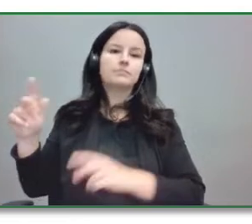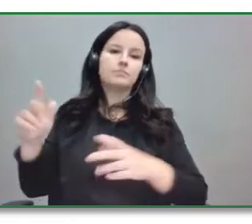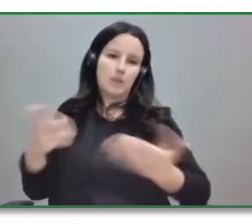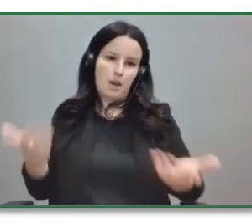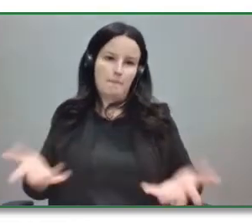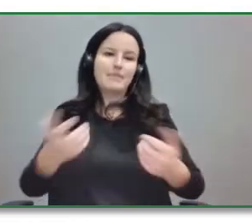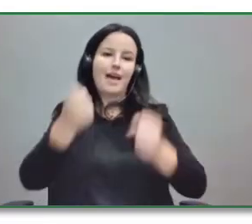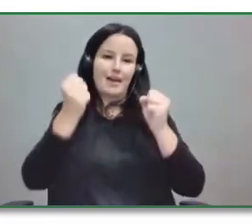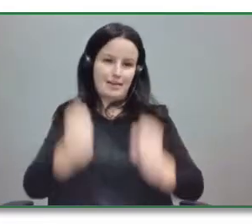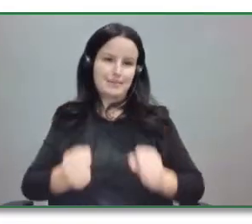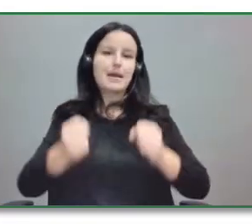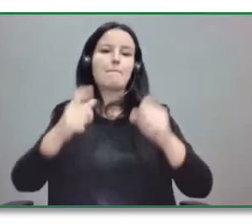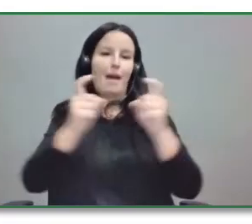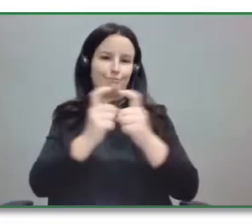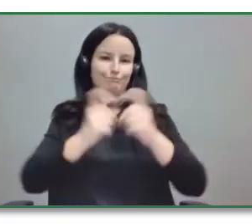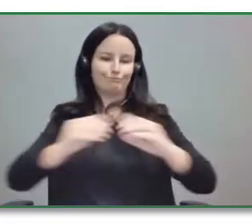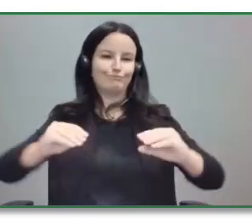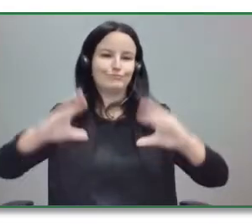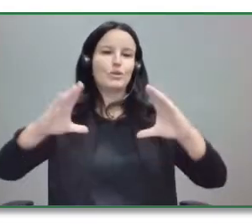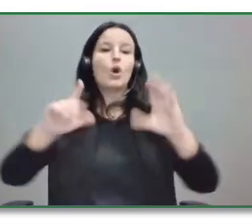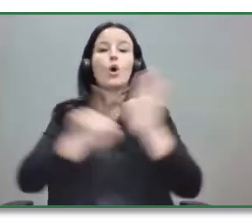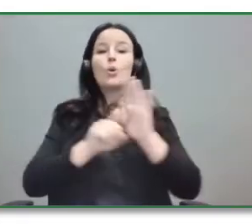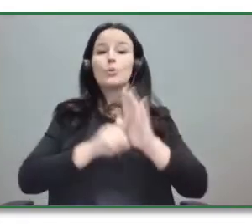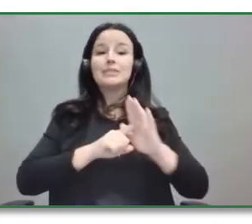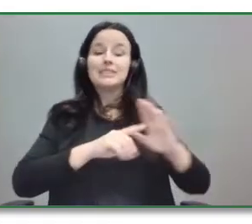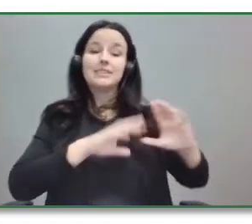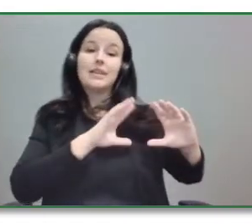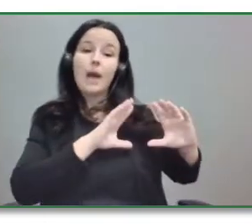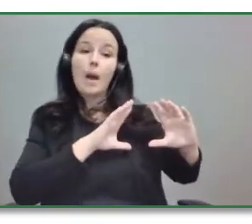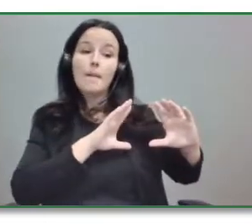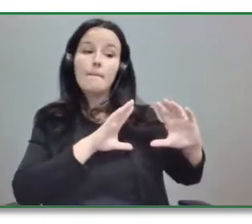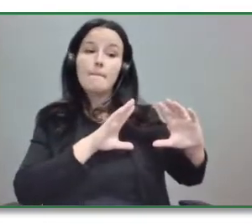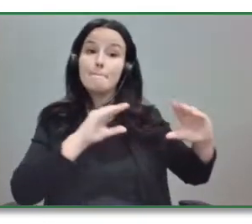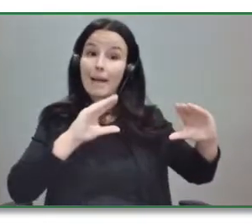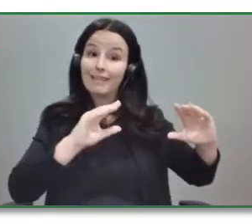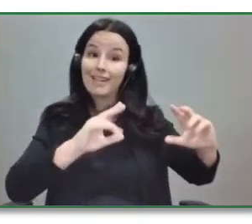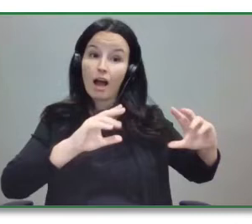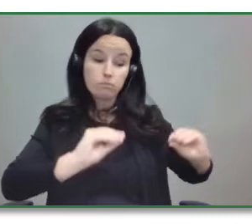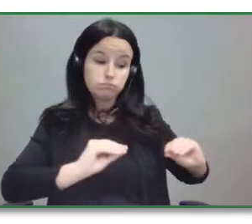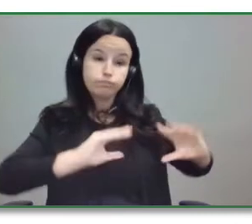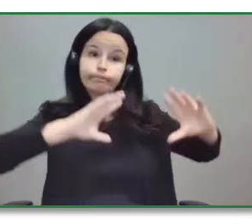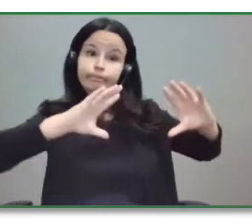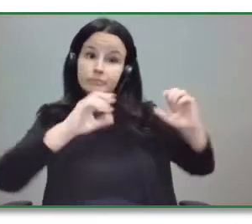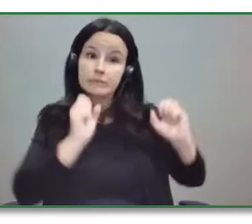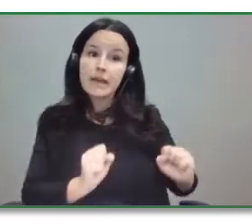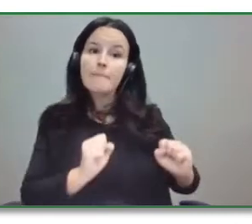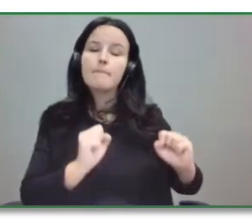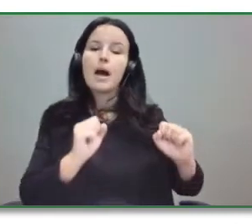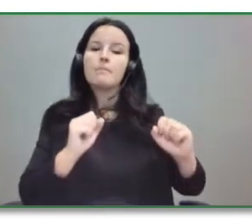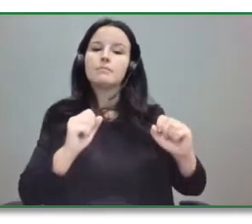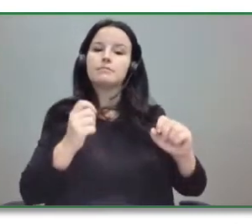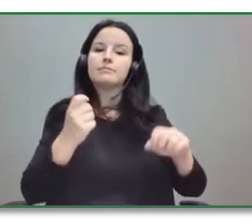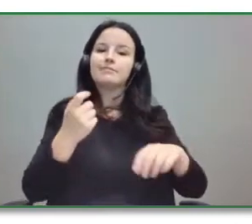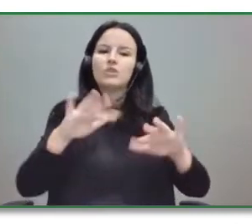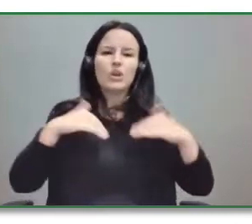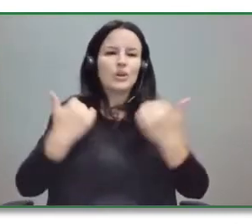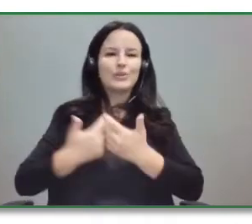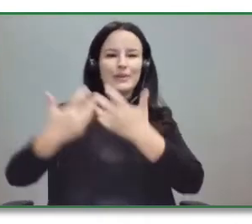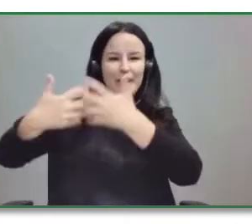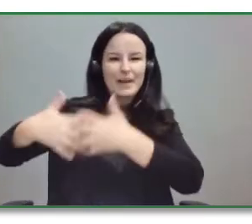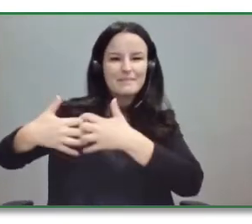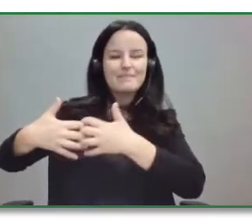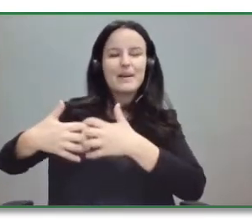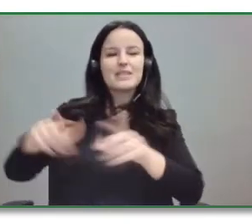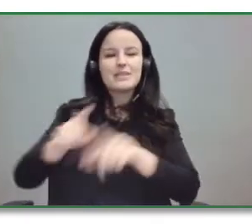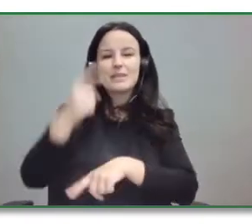les fauteuils, gonfler les lits, faire fonctionner les machines CPAP. Nous ne